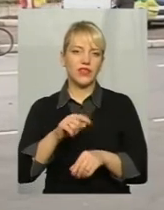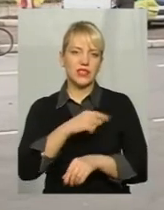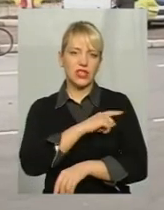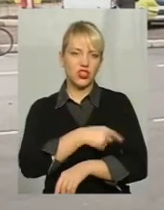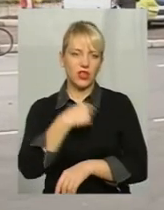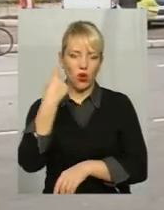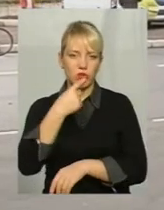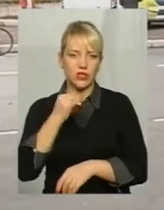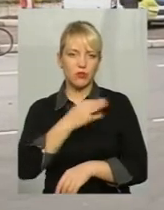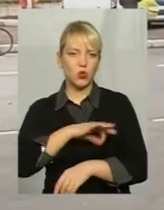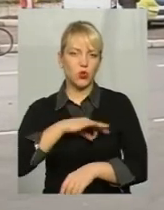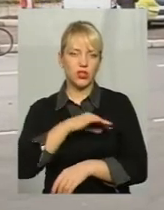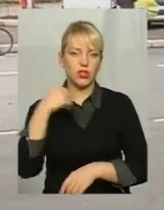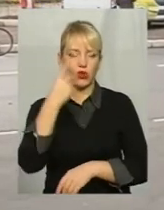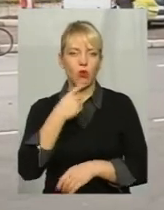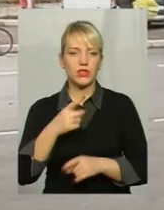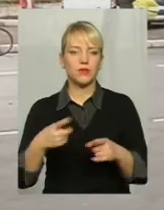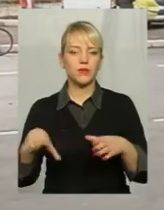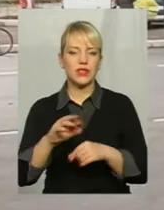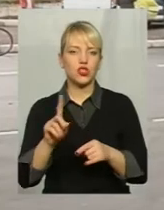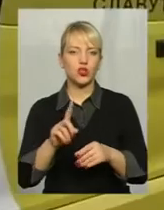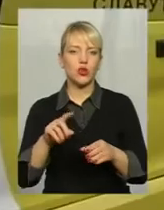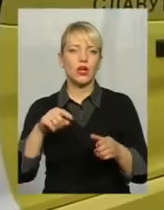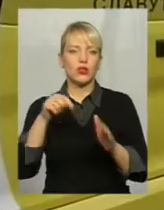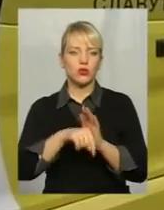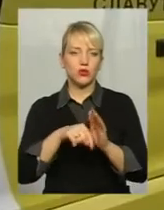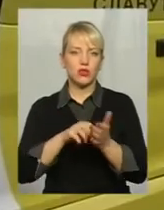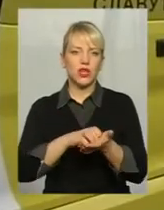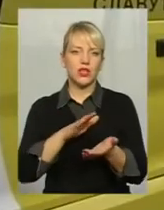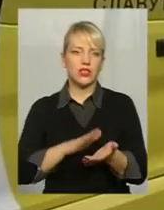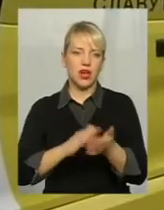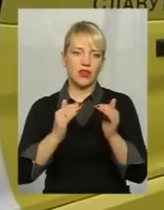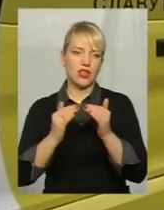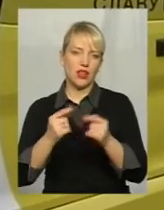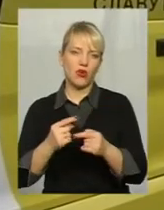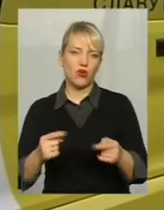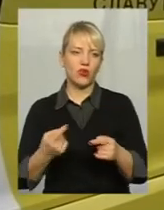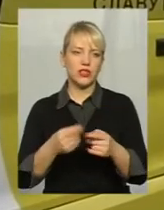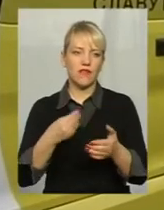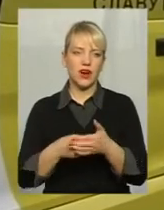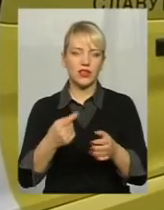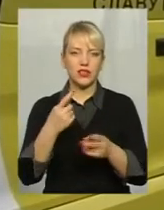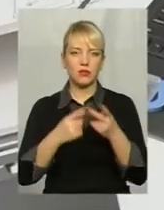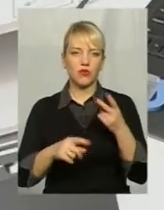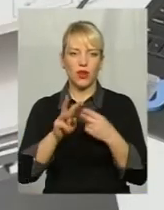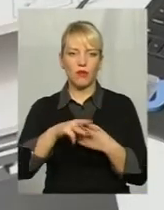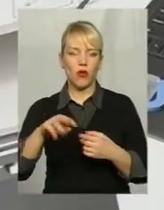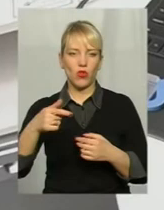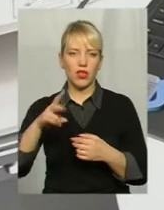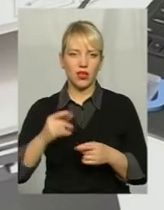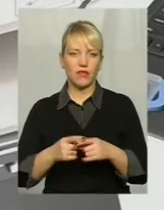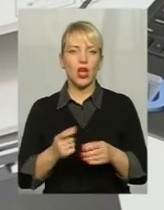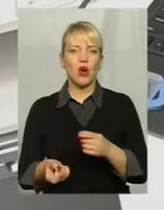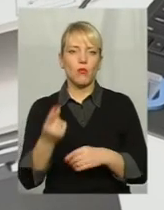юридичних осіб, а також все, що стосується реєстрації нерухомості Вартість такого адмінцентру більше як півтора мільйони гривень Поява